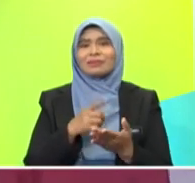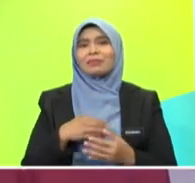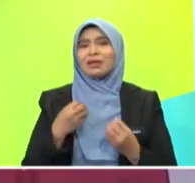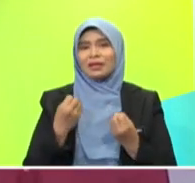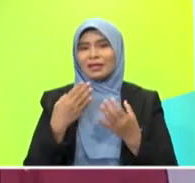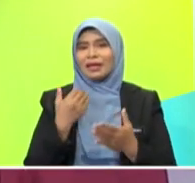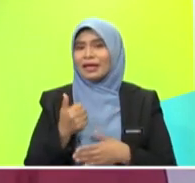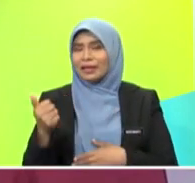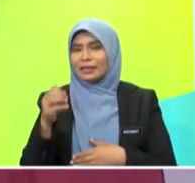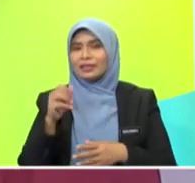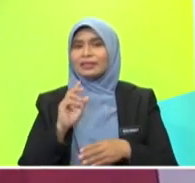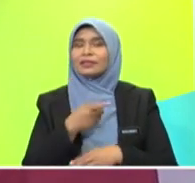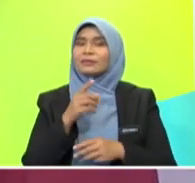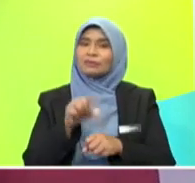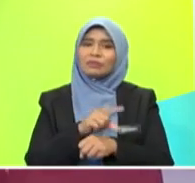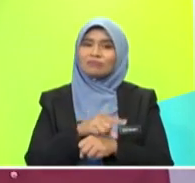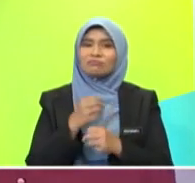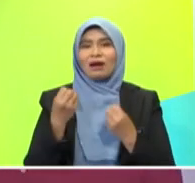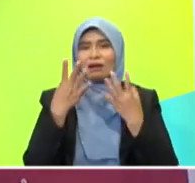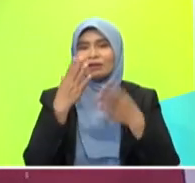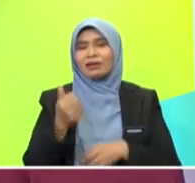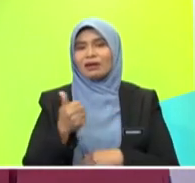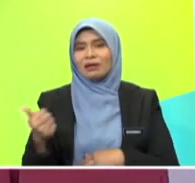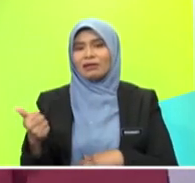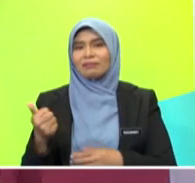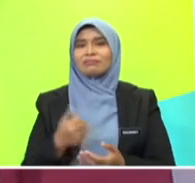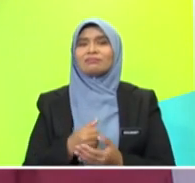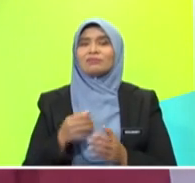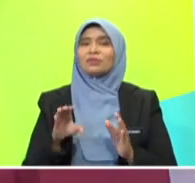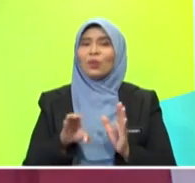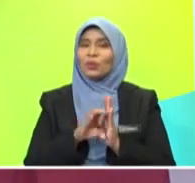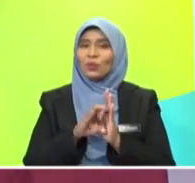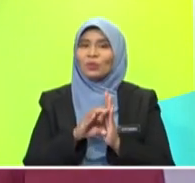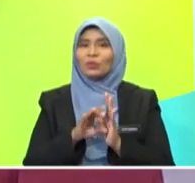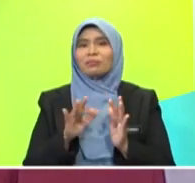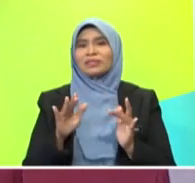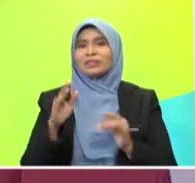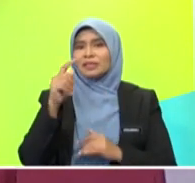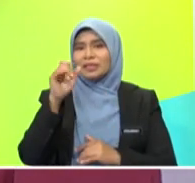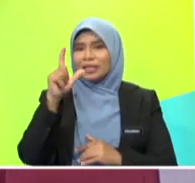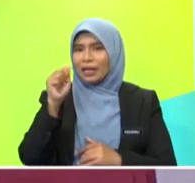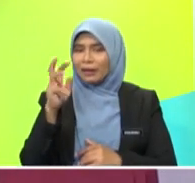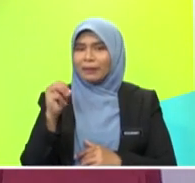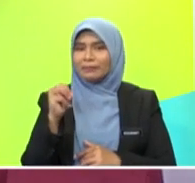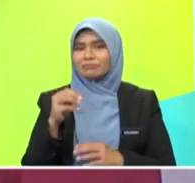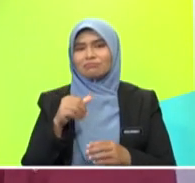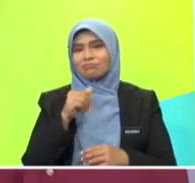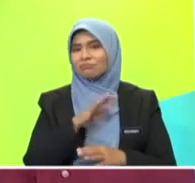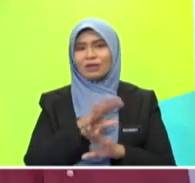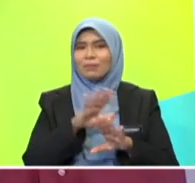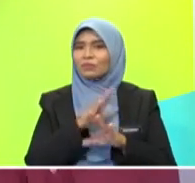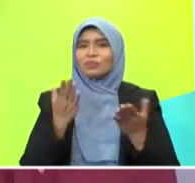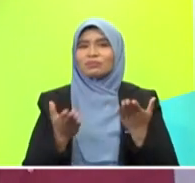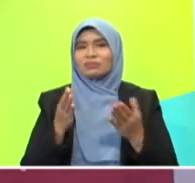gunakan Wah banyak tilang yang berat tidak mungkin ceguk yang seorang diri yang Ambilkan semua